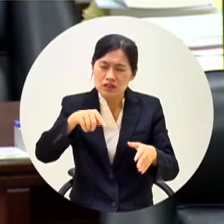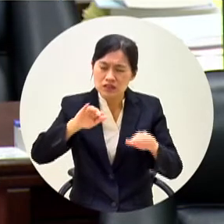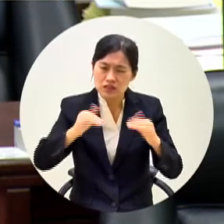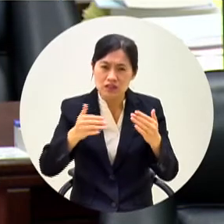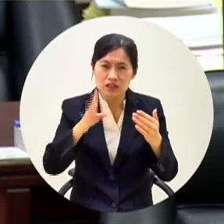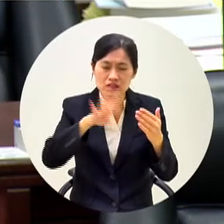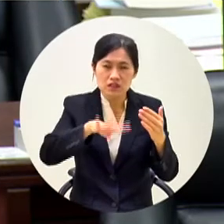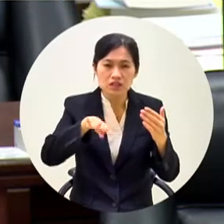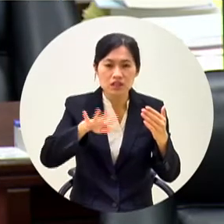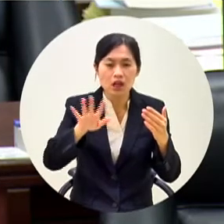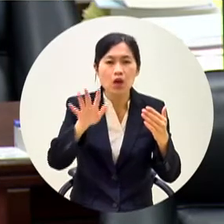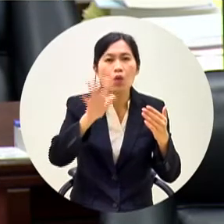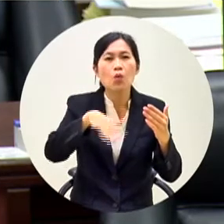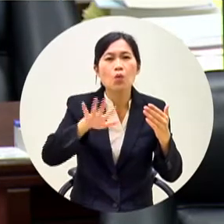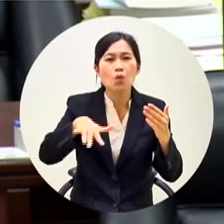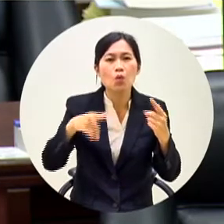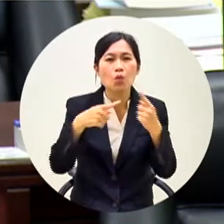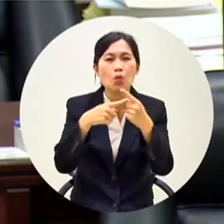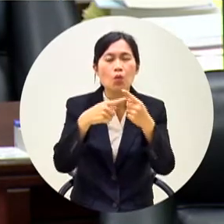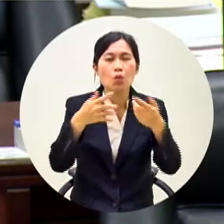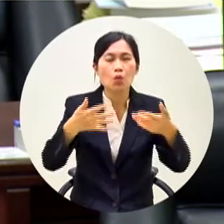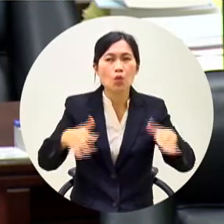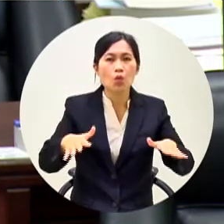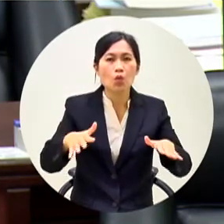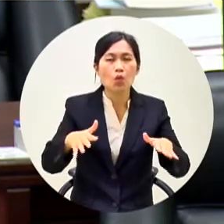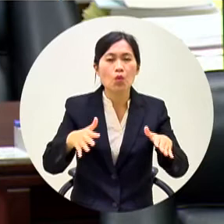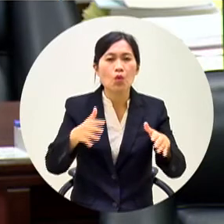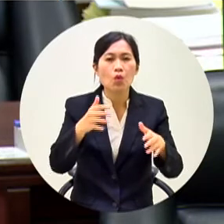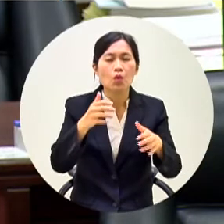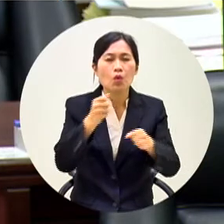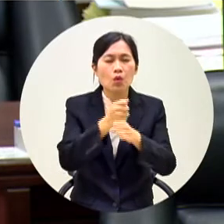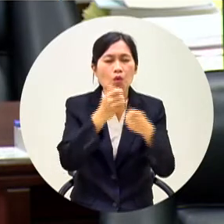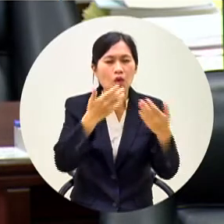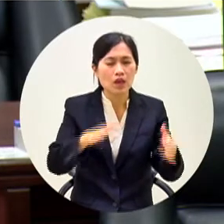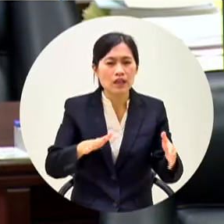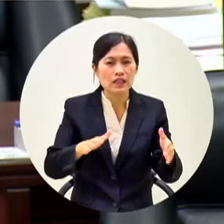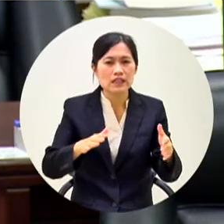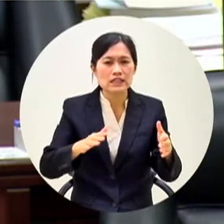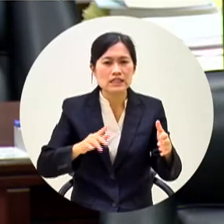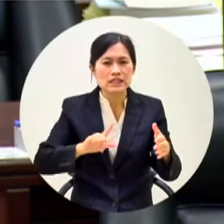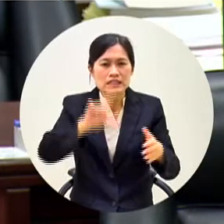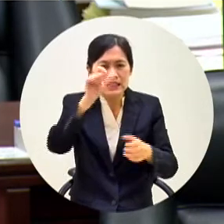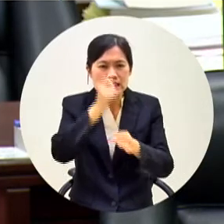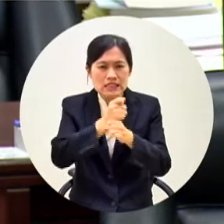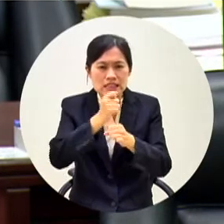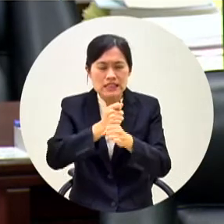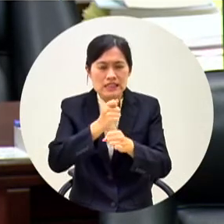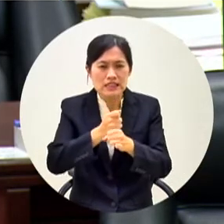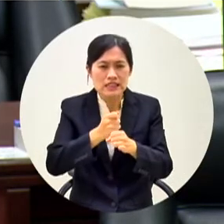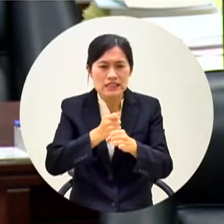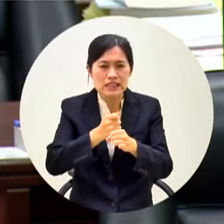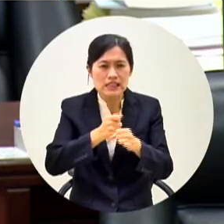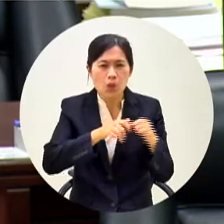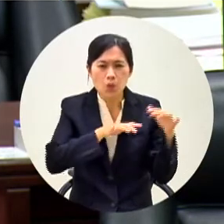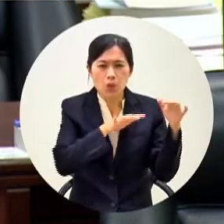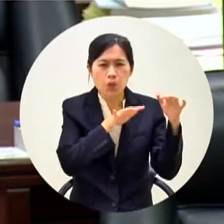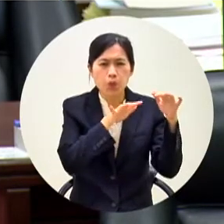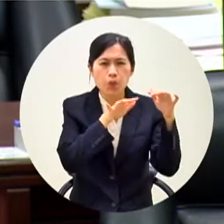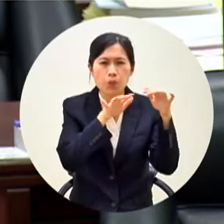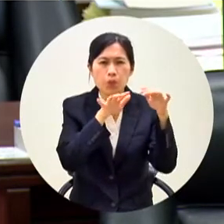啦，下班时间也好，上班时间要入去也好，啊，拄啊遐人做伙迄个时